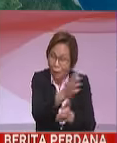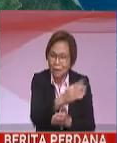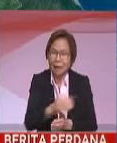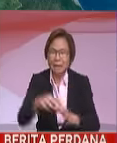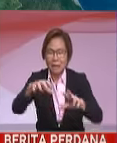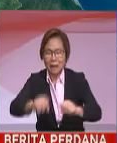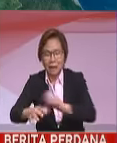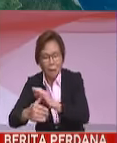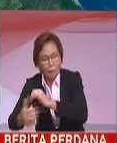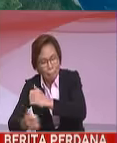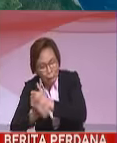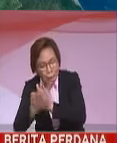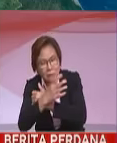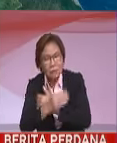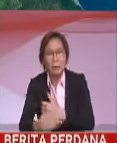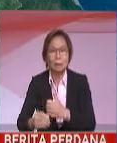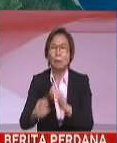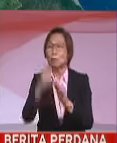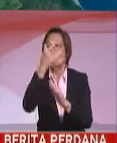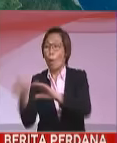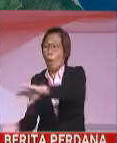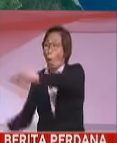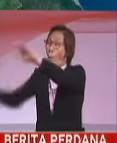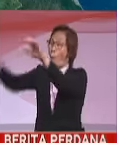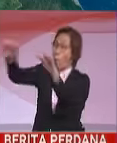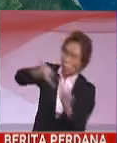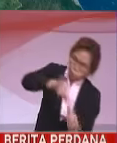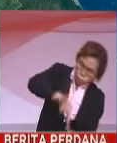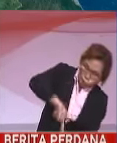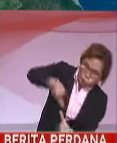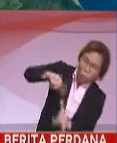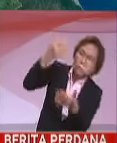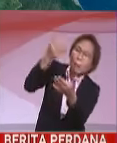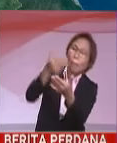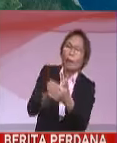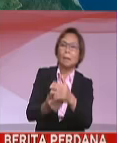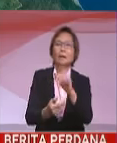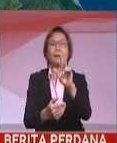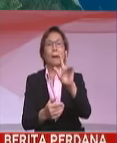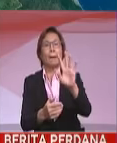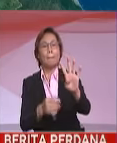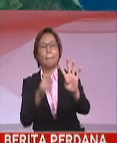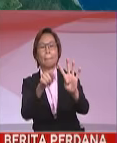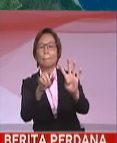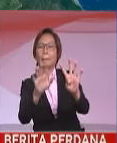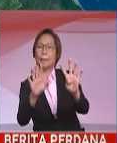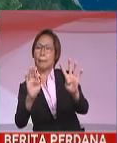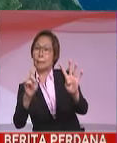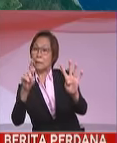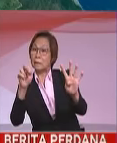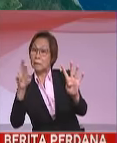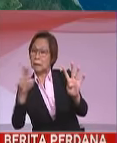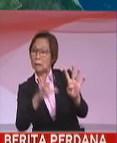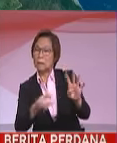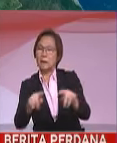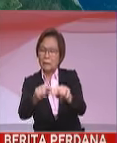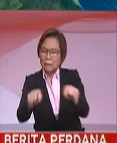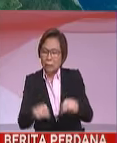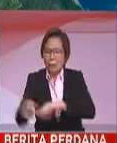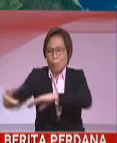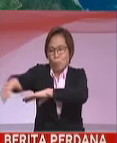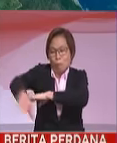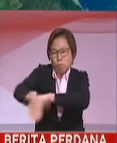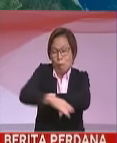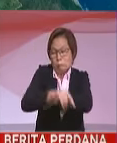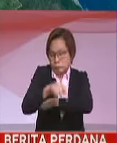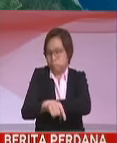aktiviti menangkap ikan. Berikutan ketinggian ombak dijangkakan boleh mencecah sehingga 4.5 meter di kawasan